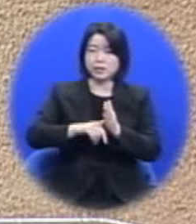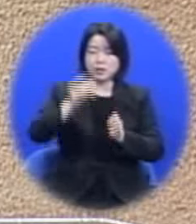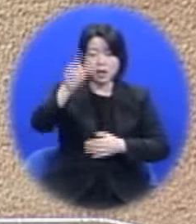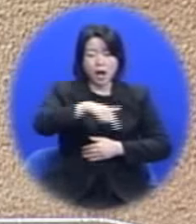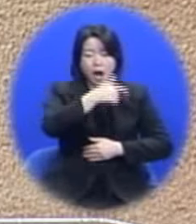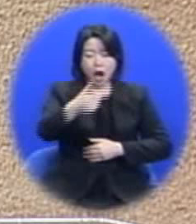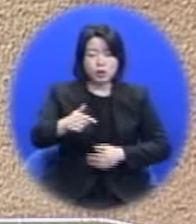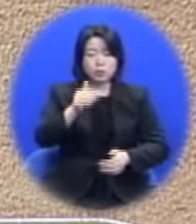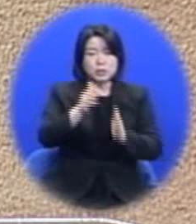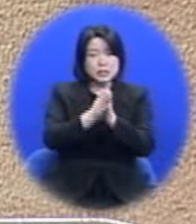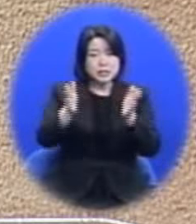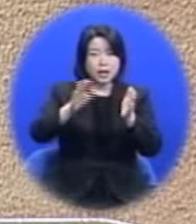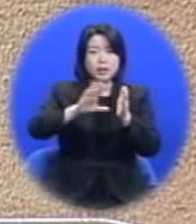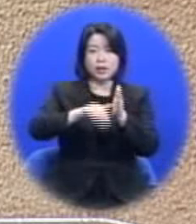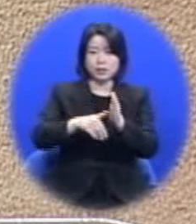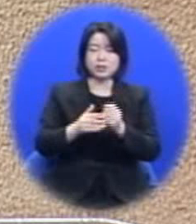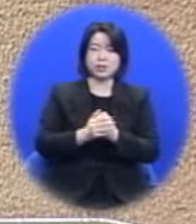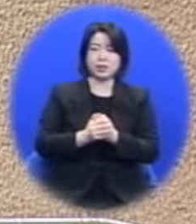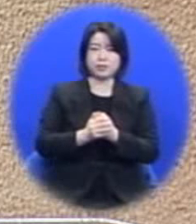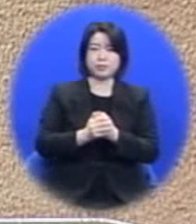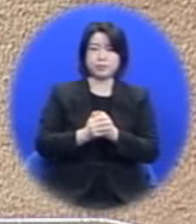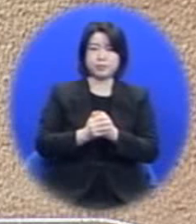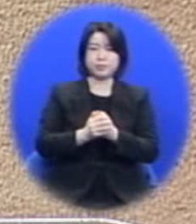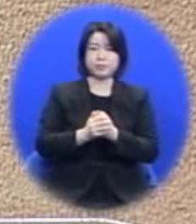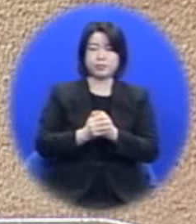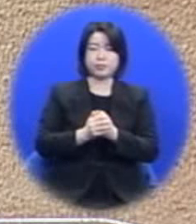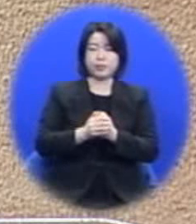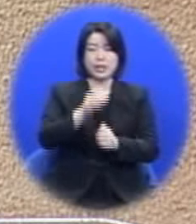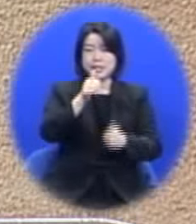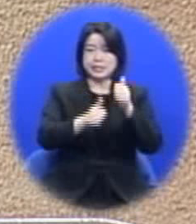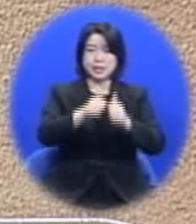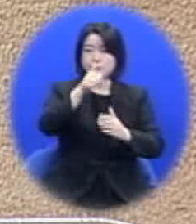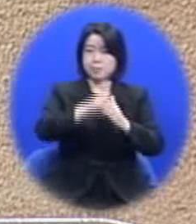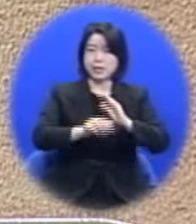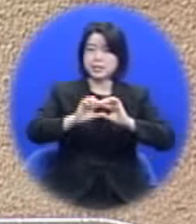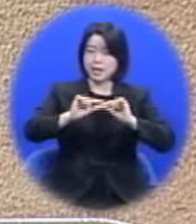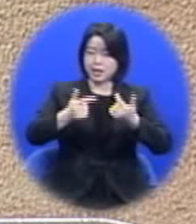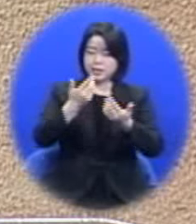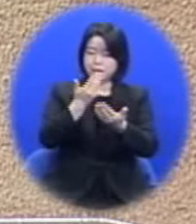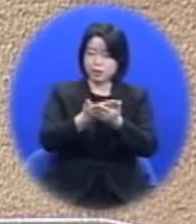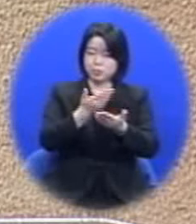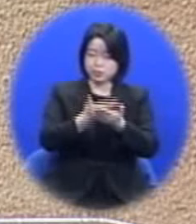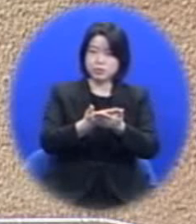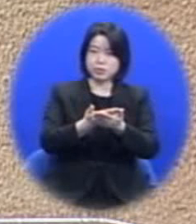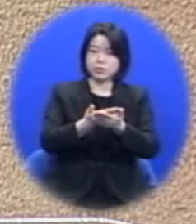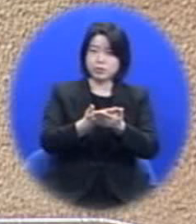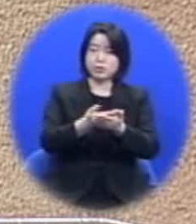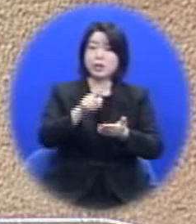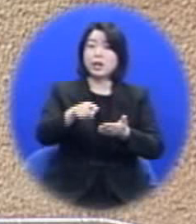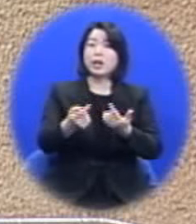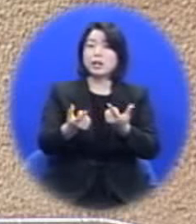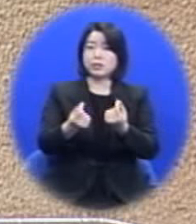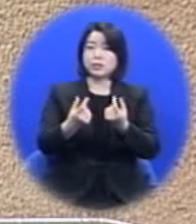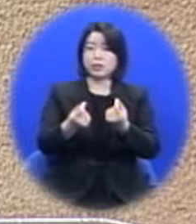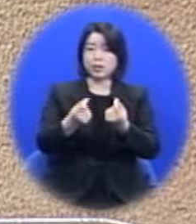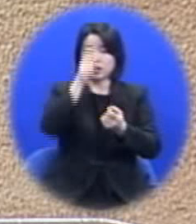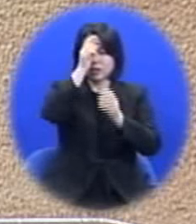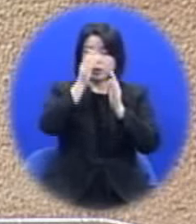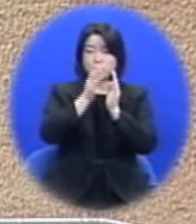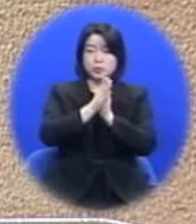시작할 때 시험에 들게 하지 마옵소서. 그렇게